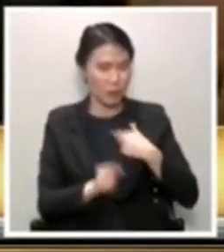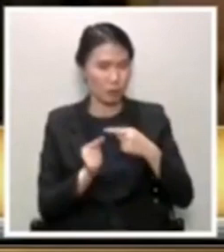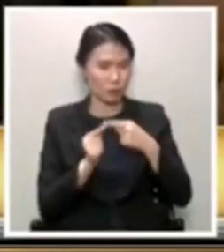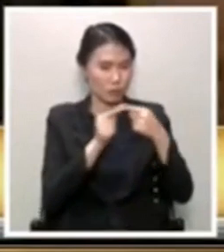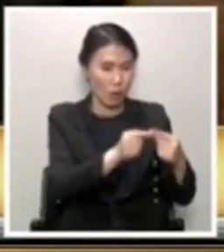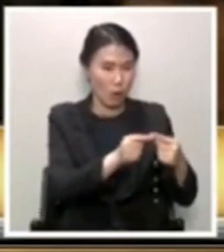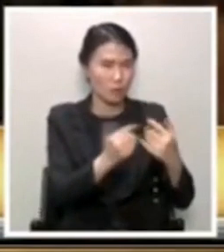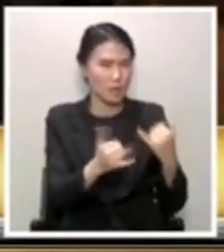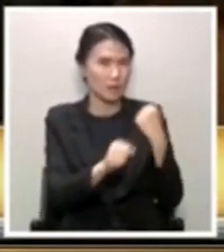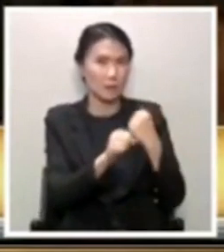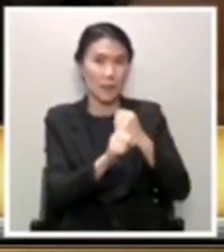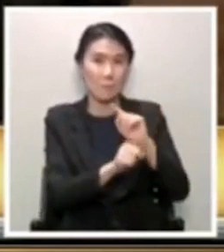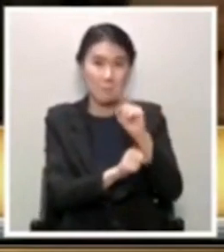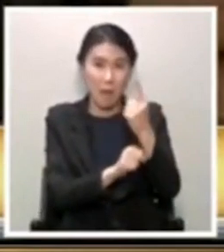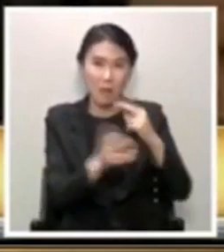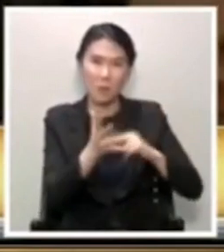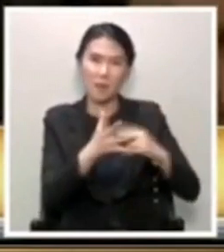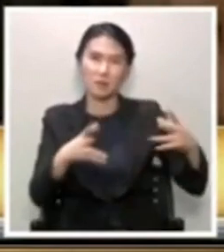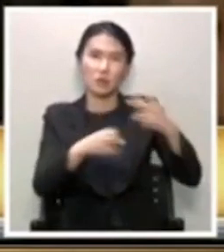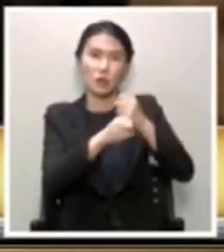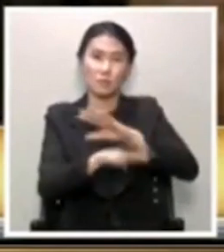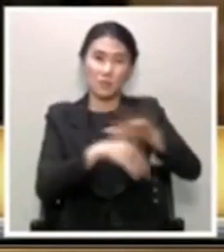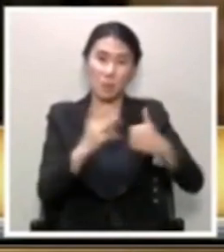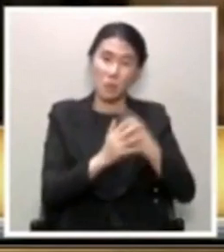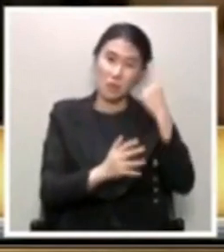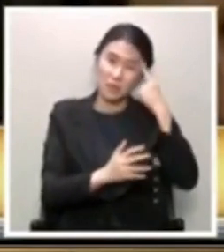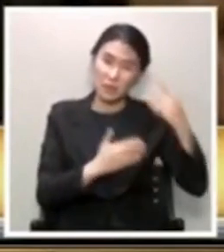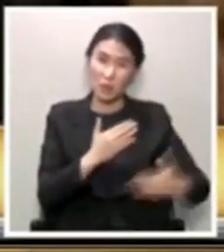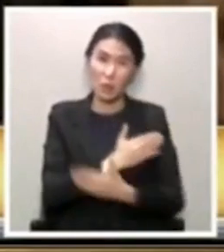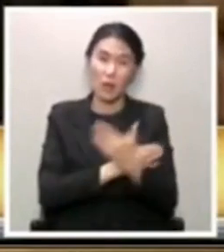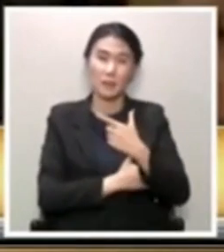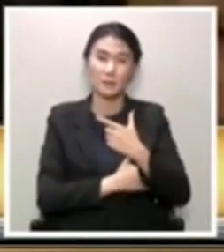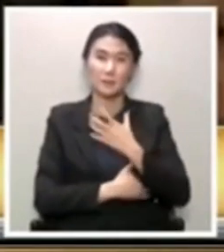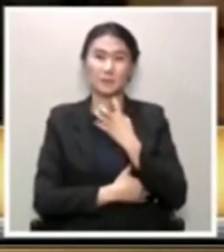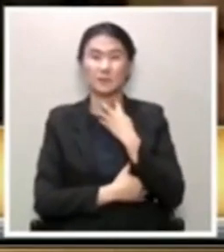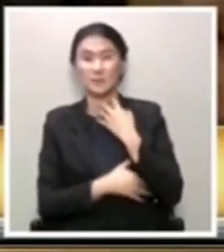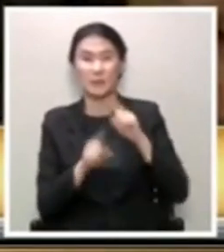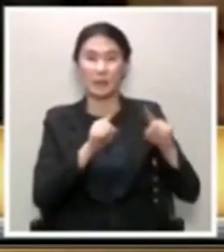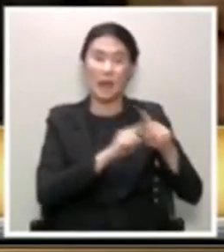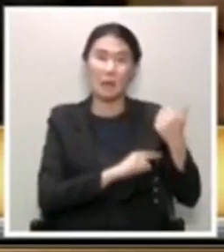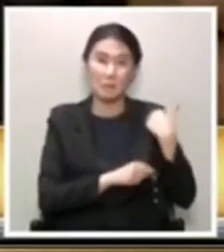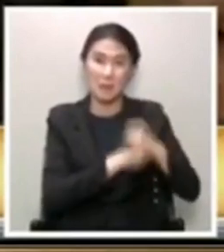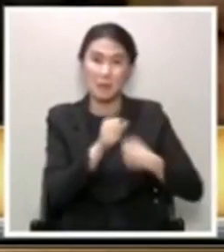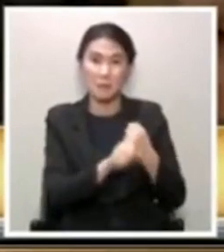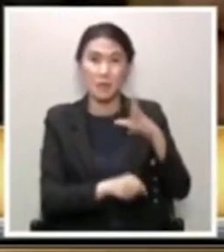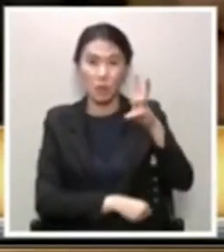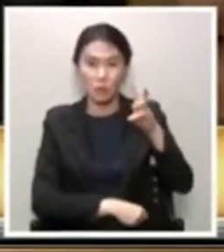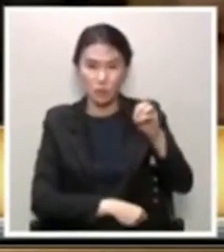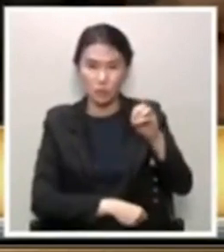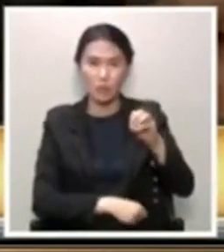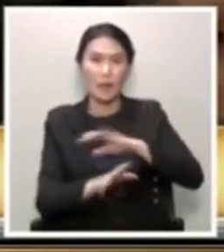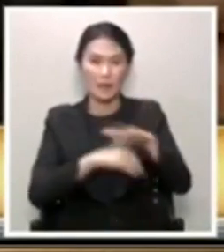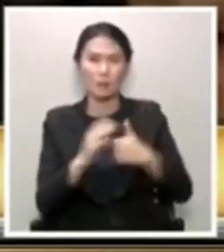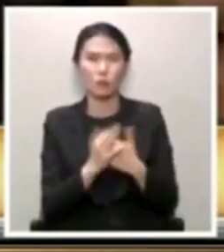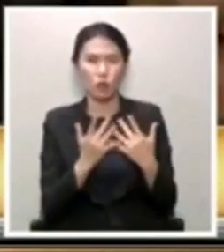หลังใหม่จนเสร็จแล้วก็ตีหัวพวกเราอีกครับแล้วก็มัดมือมัดเท้าเราลากเข้าไปอยู่ในบ้านที่ชื่อรัฐธรรมนูญ60อีกอ่ะเราก็อยู่กันมาเ